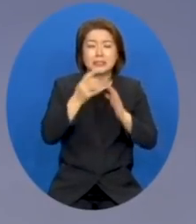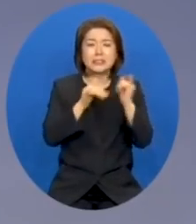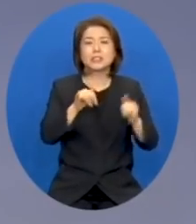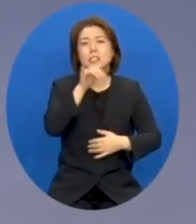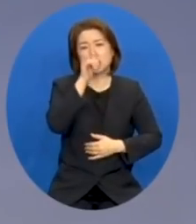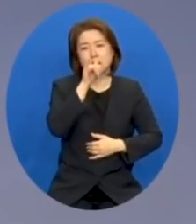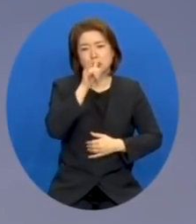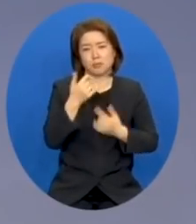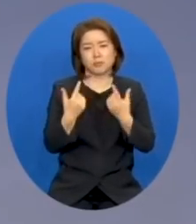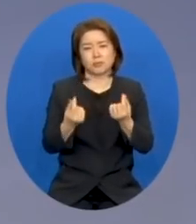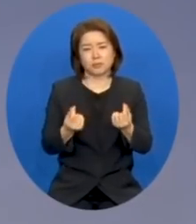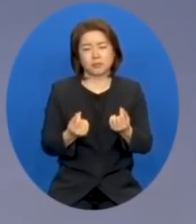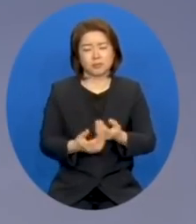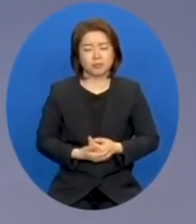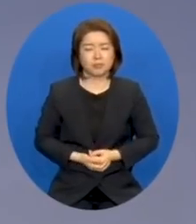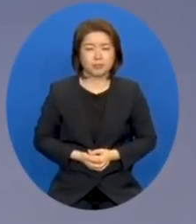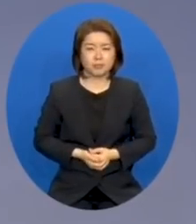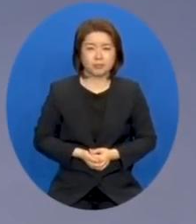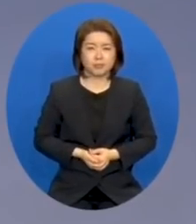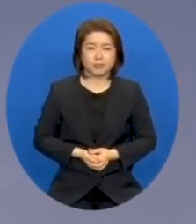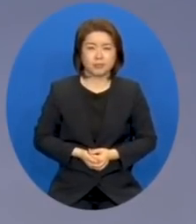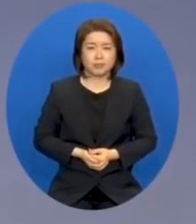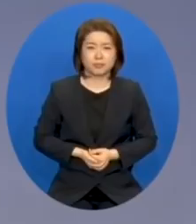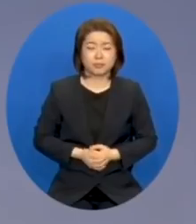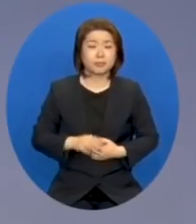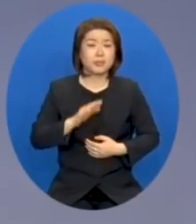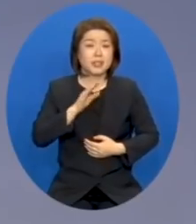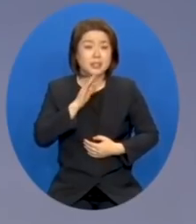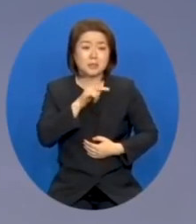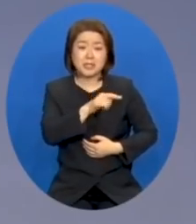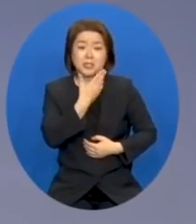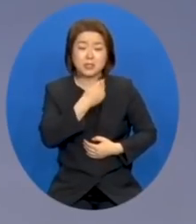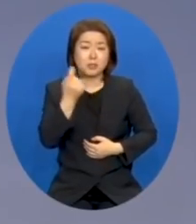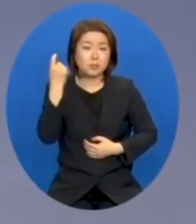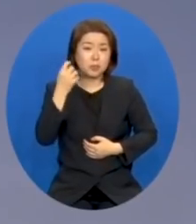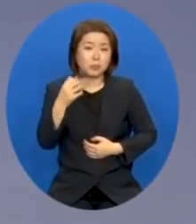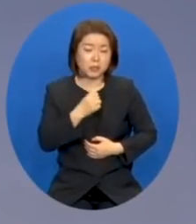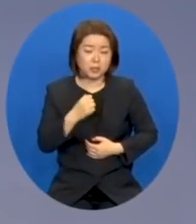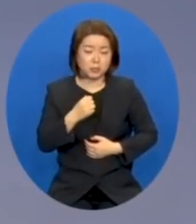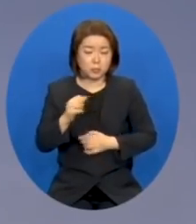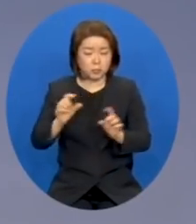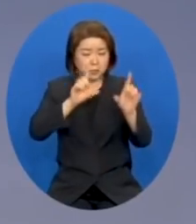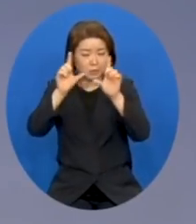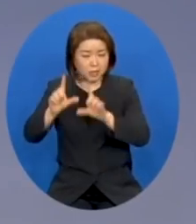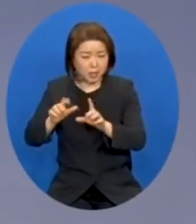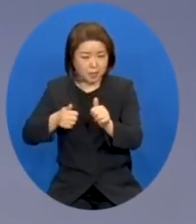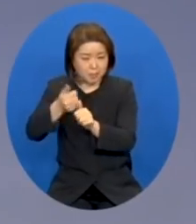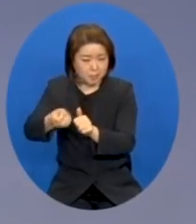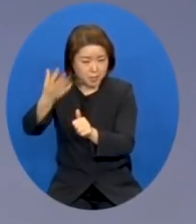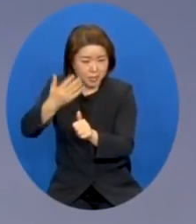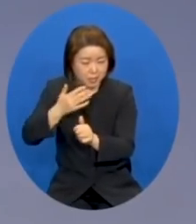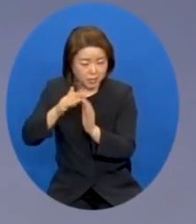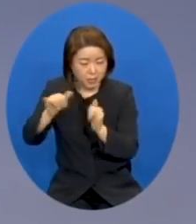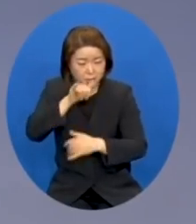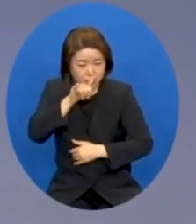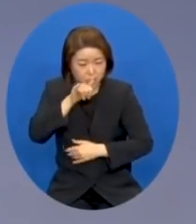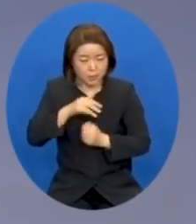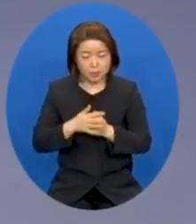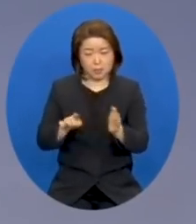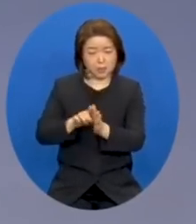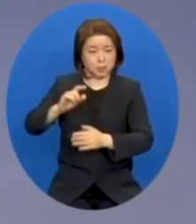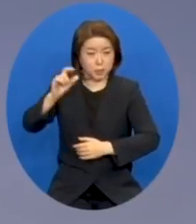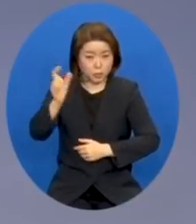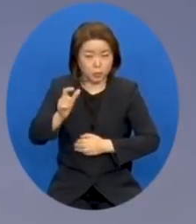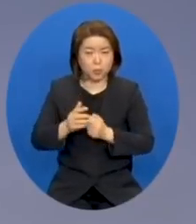마련이기 때문에 그렇습니다 정말 이 복음으로 살아 낸 사람이 있는가 믿음이 국고